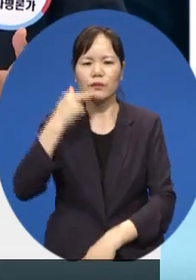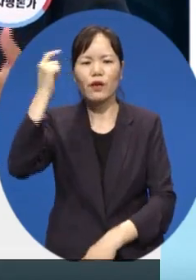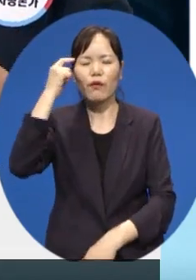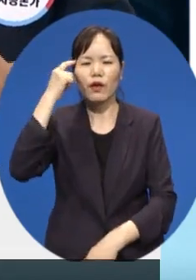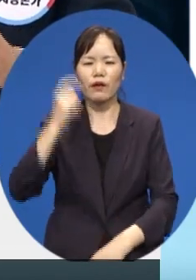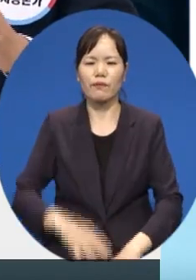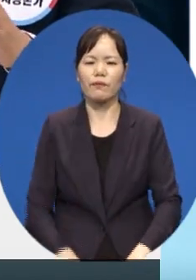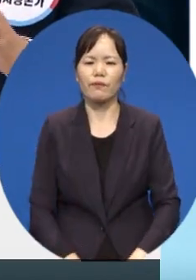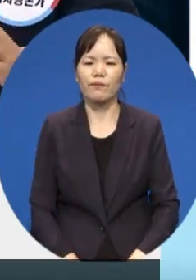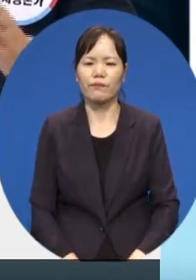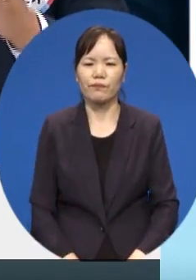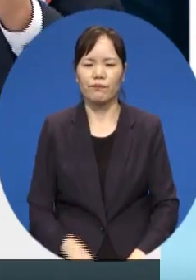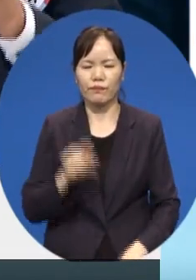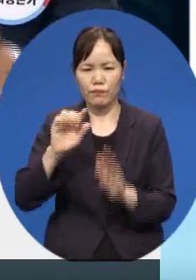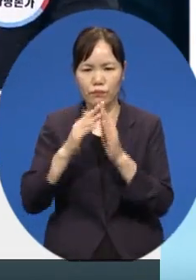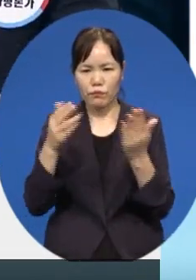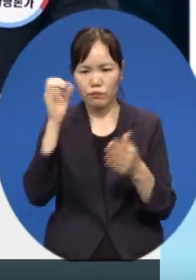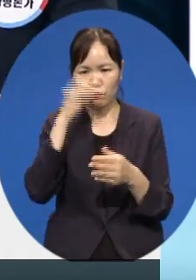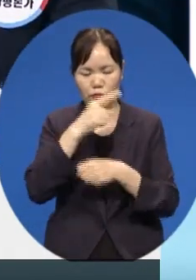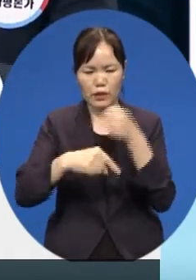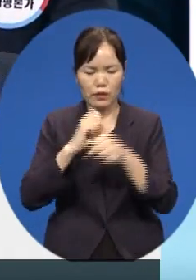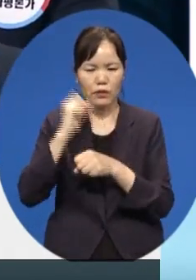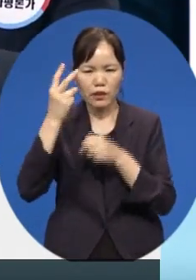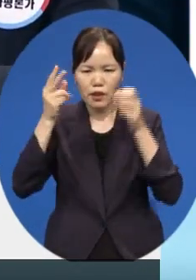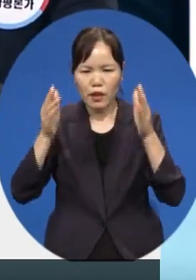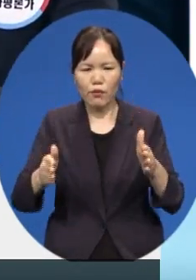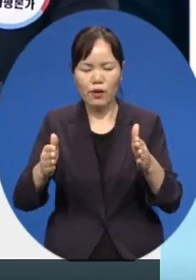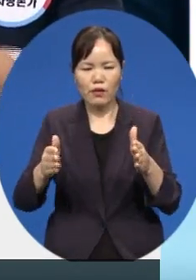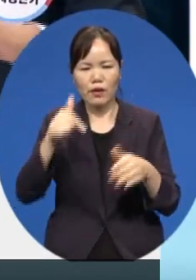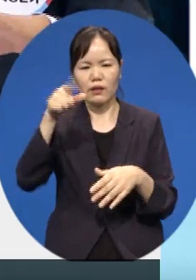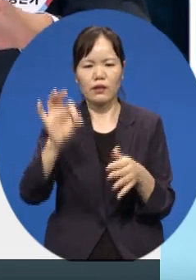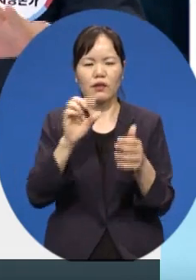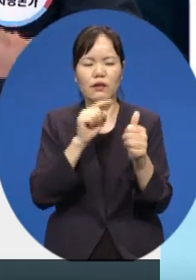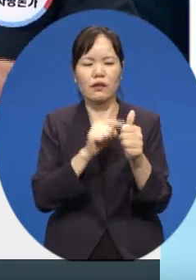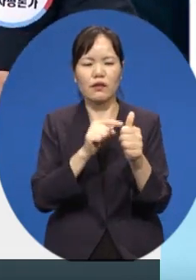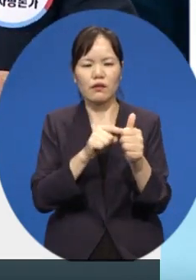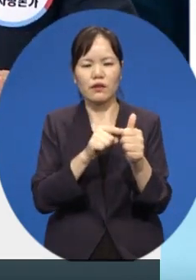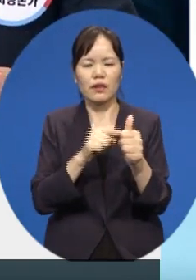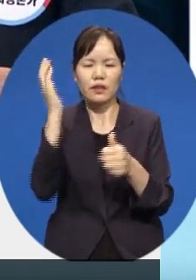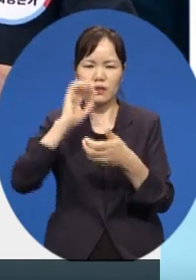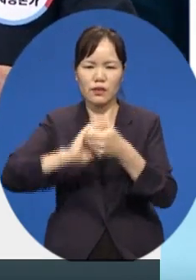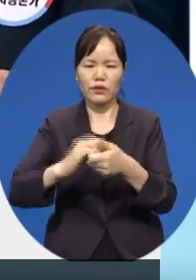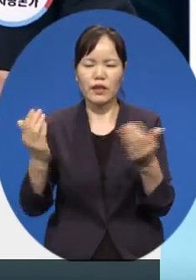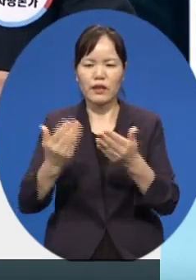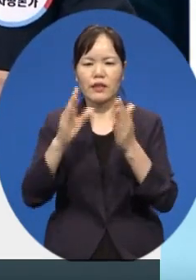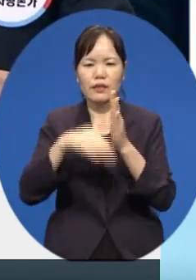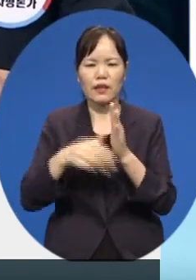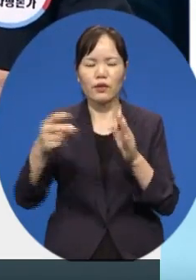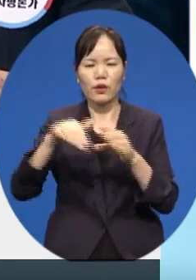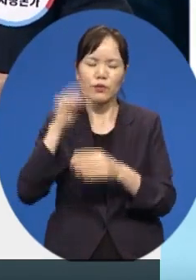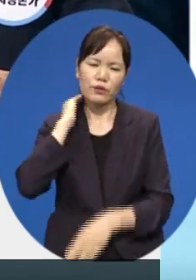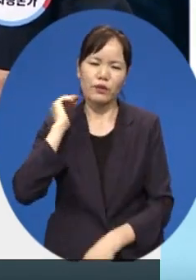왜냐하면 그 이 책이 이제 단순히 1년 2개월 동안 강민석 전 청와대 대변인이 청와대에서 있었던 그러면서 문재인